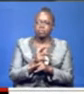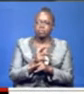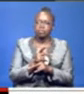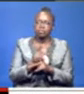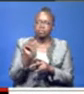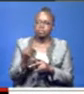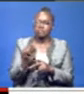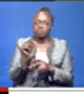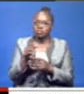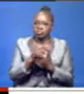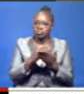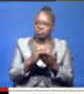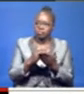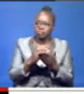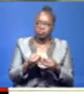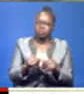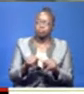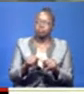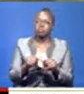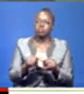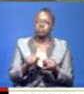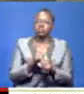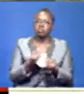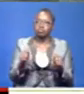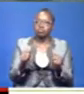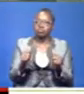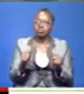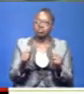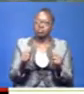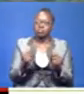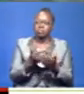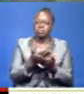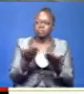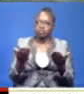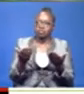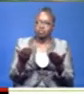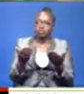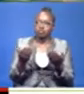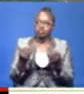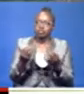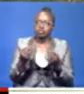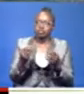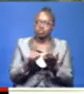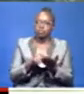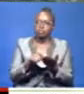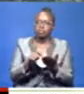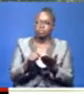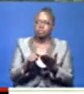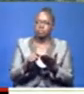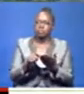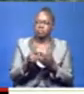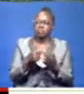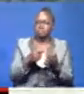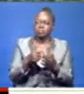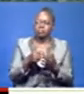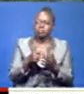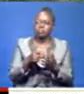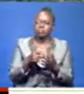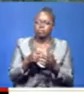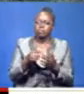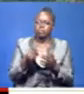yake inadumisha uwezo wake. Xinjiang ni makazi ya aina nyingi za mimea adimu kutoka misitu ya nyika ya Eurasia